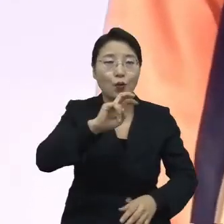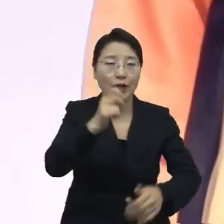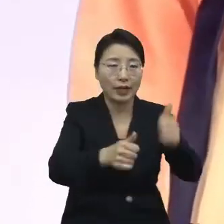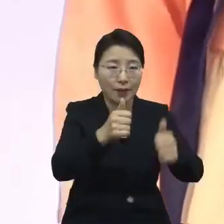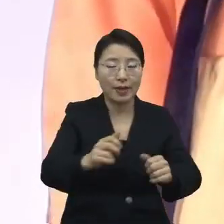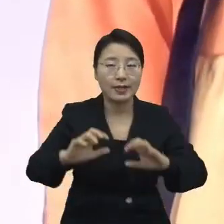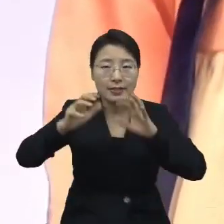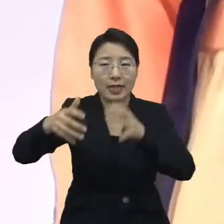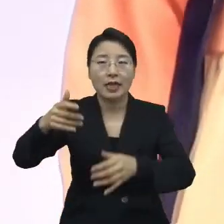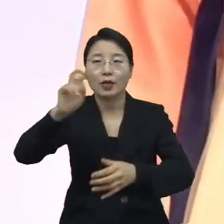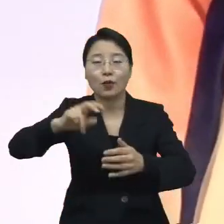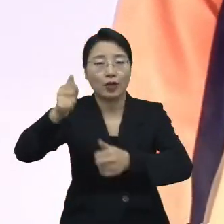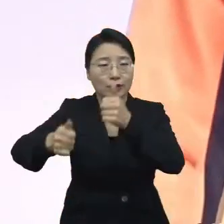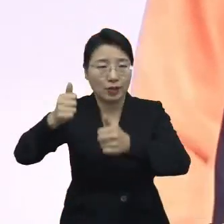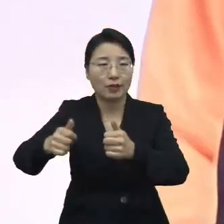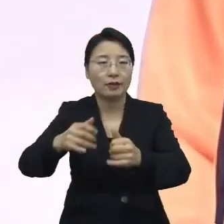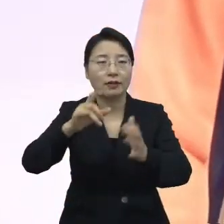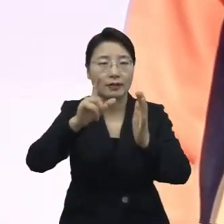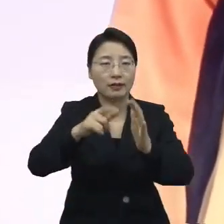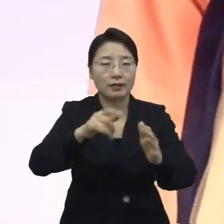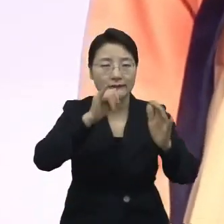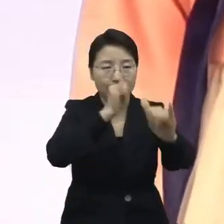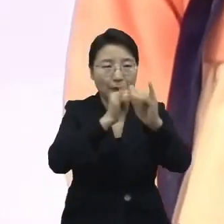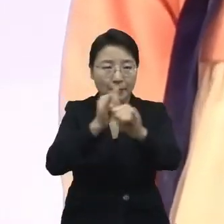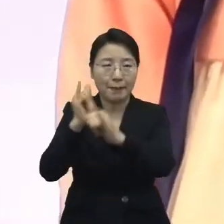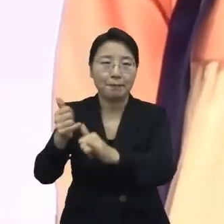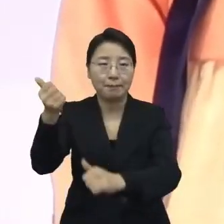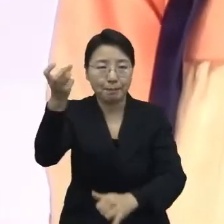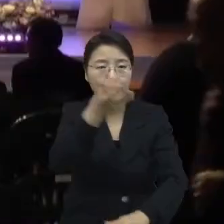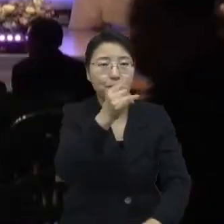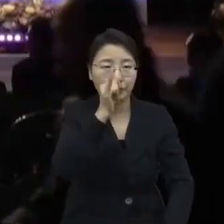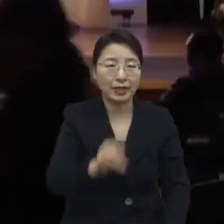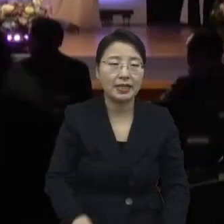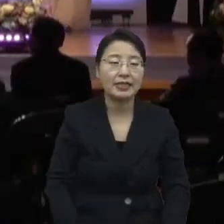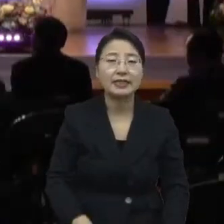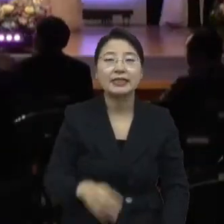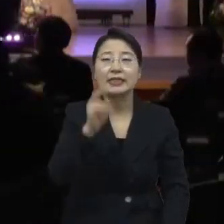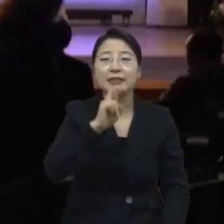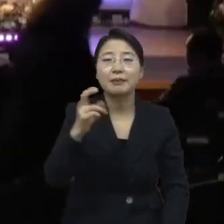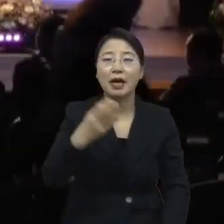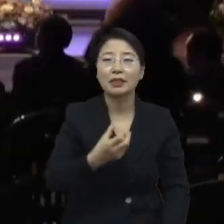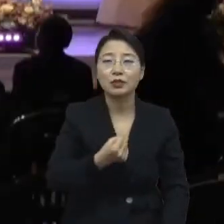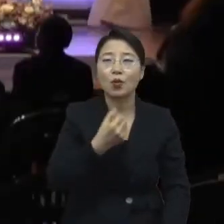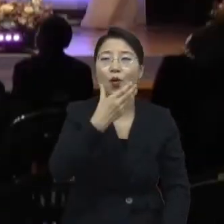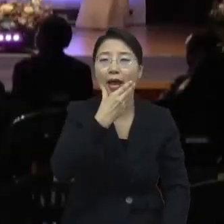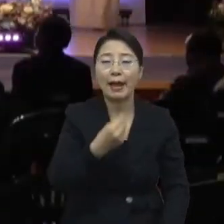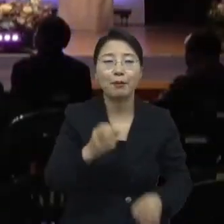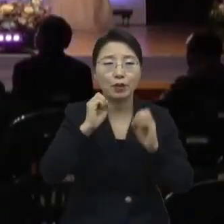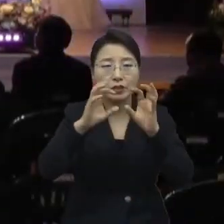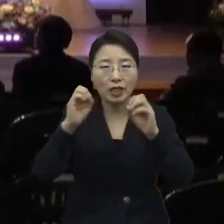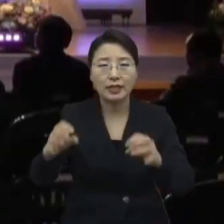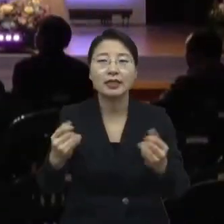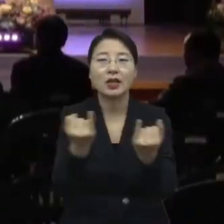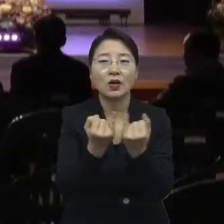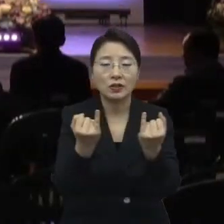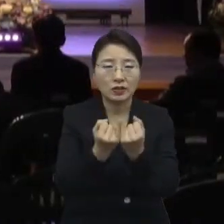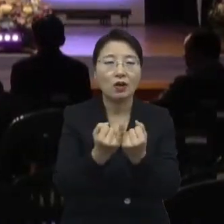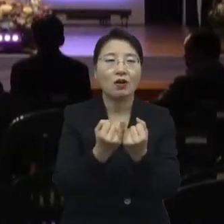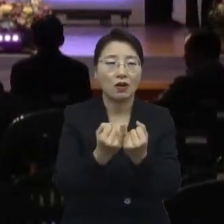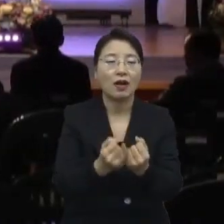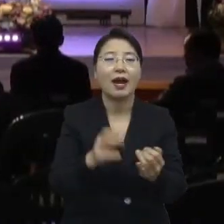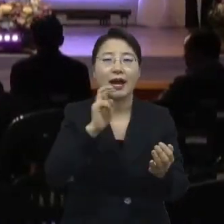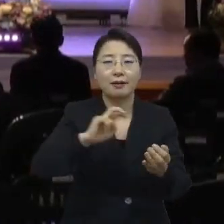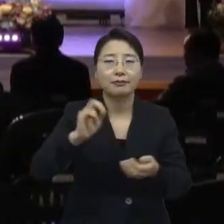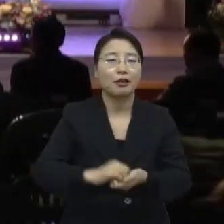합창 경연대회에서 수차례 수상하였습니다. 음악으로 행복을 전파하는 동대문 구립 여성합창단의 축가를 통해